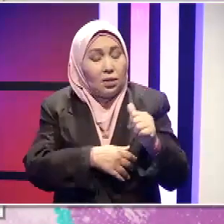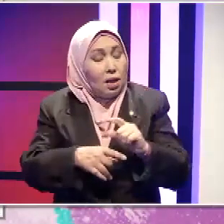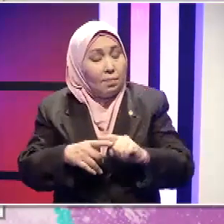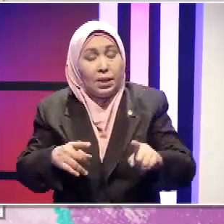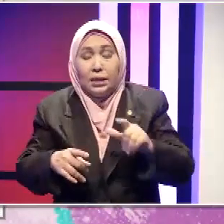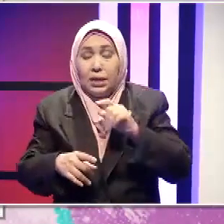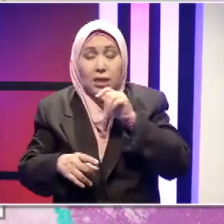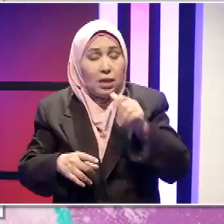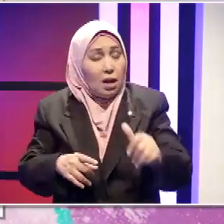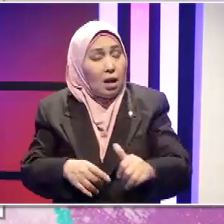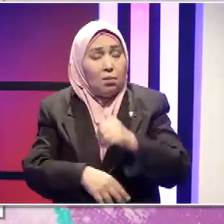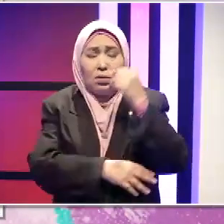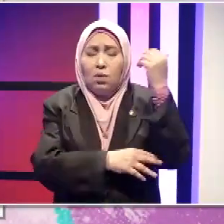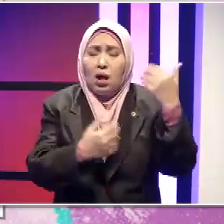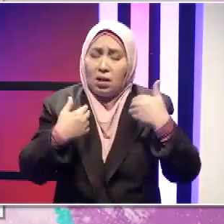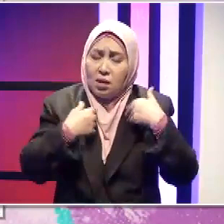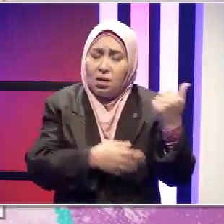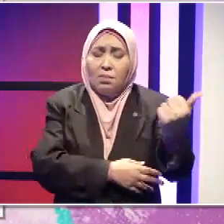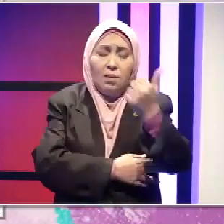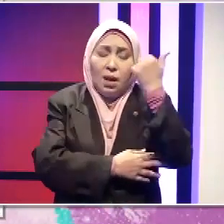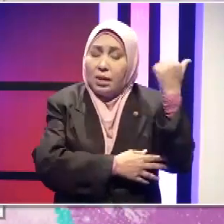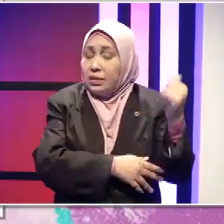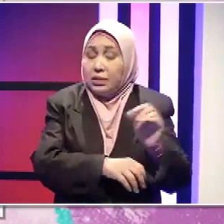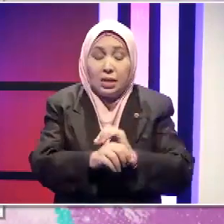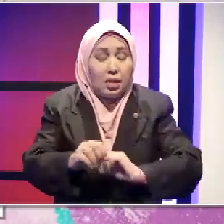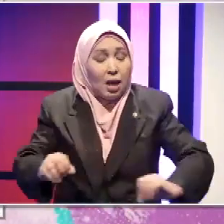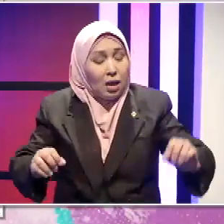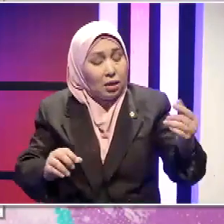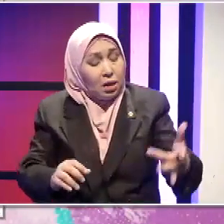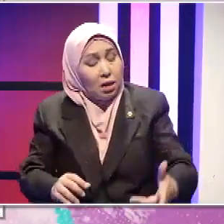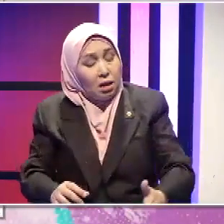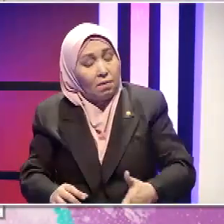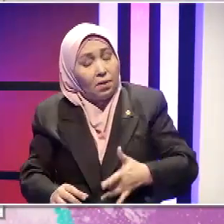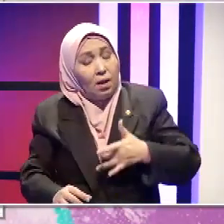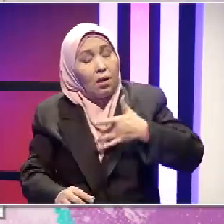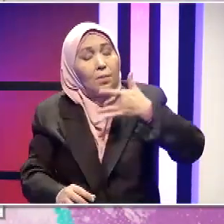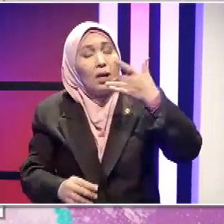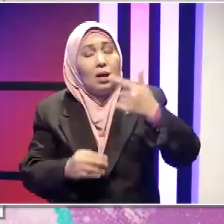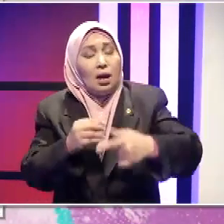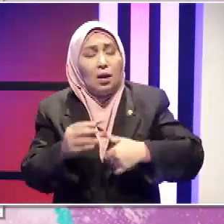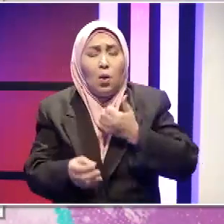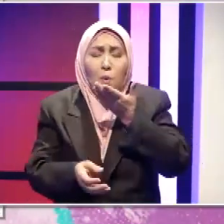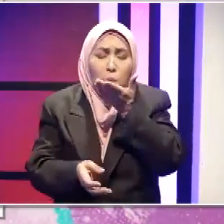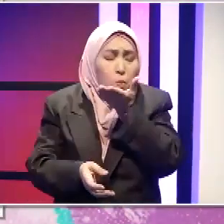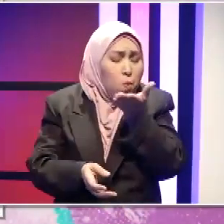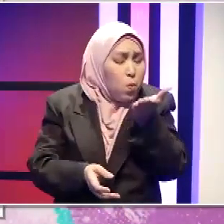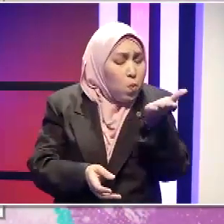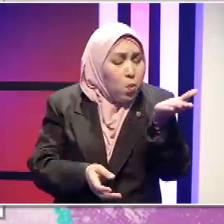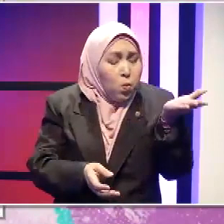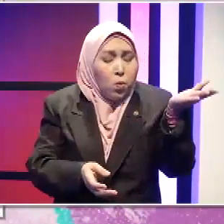Oh iya sana sauna filha tak salah laungun